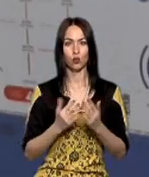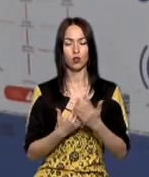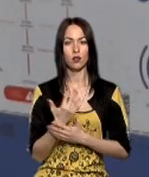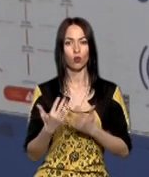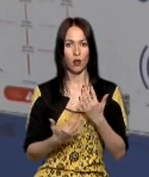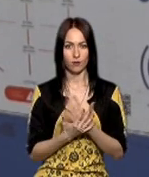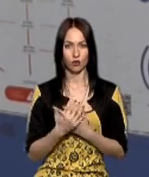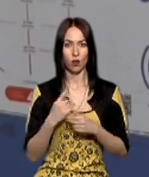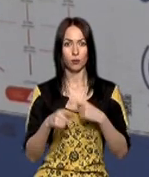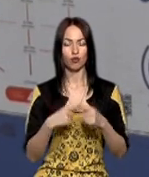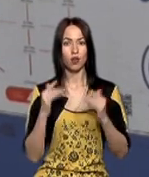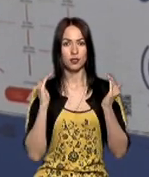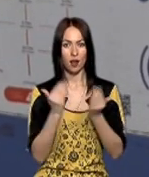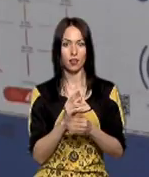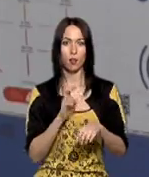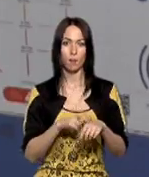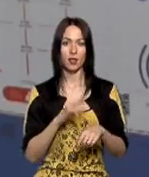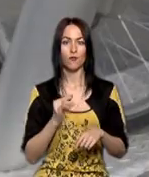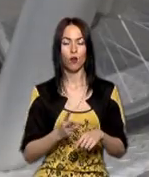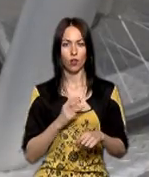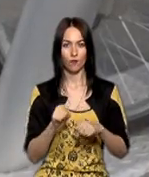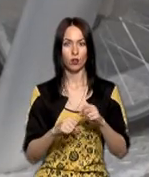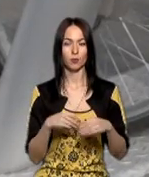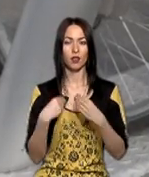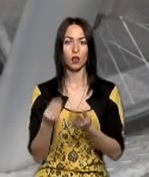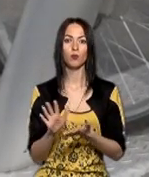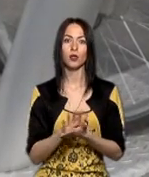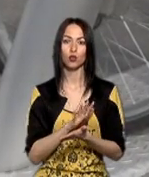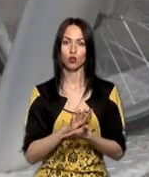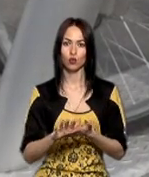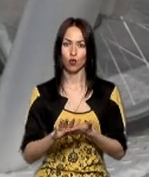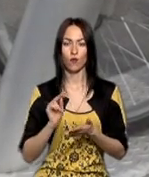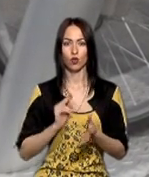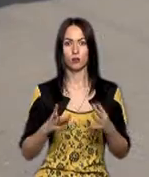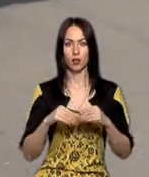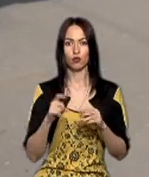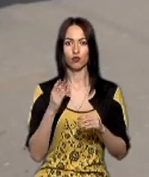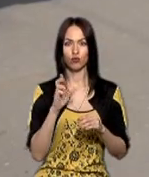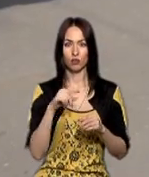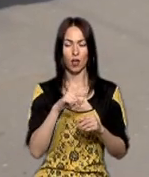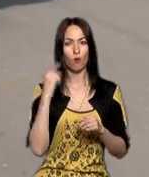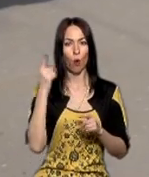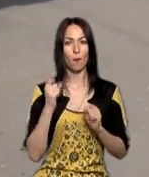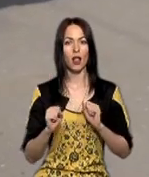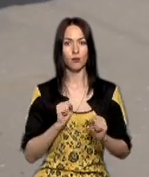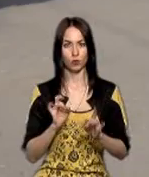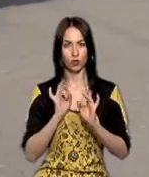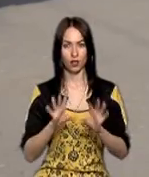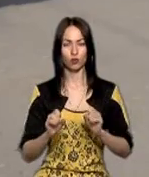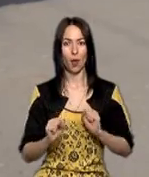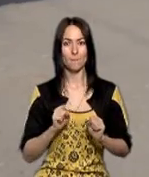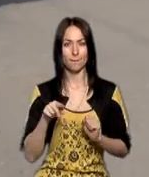рукавичками. Через карантин медикам та волонтерам велосипеди надають безкоштовно, співпрацюють зі штабом обладміністрації, говорить